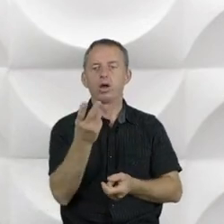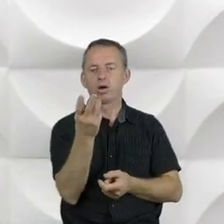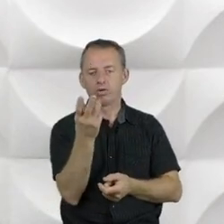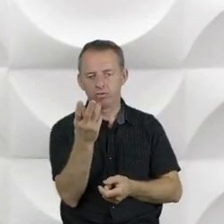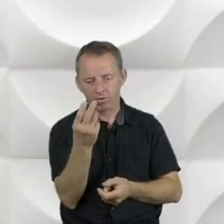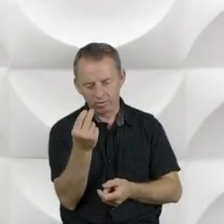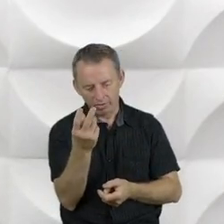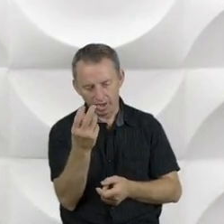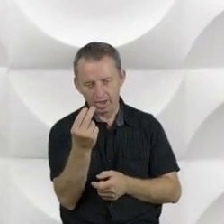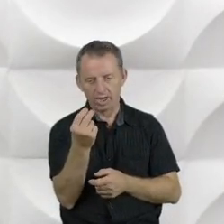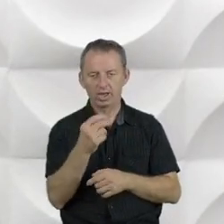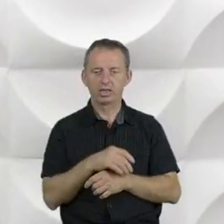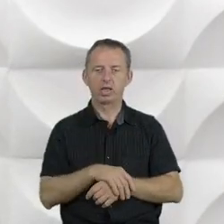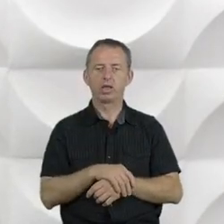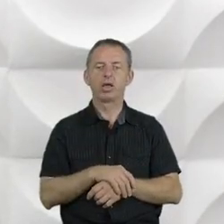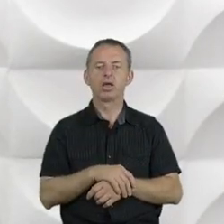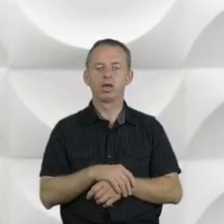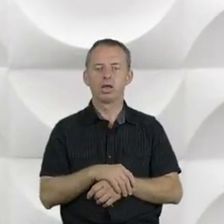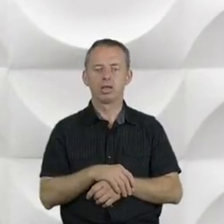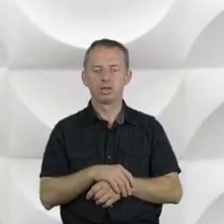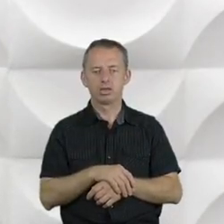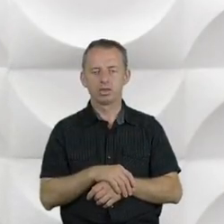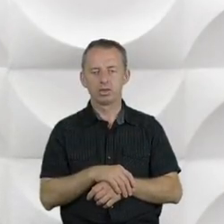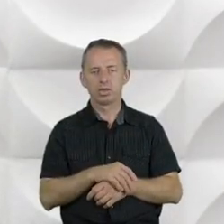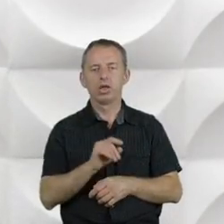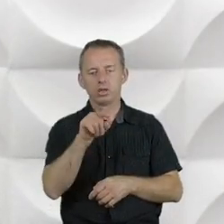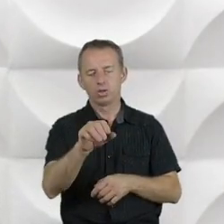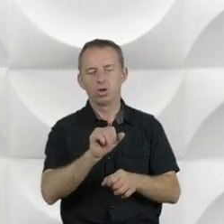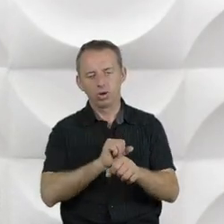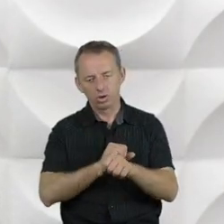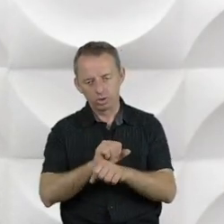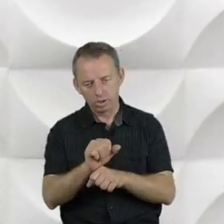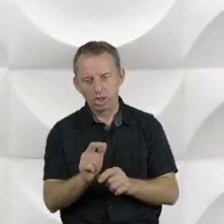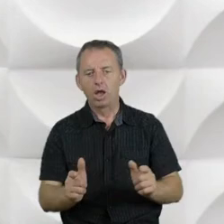całego tego kwartalnika to jest